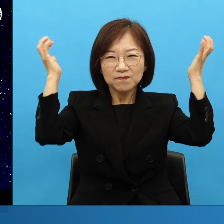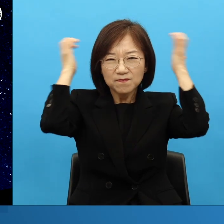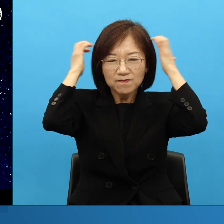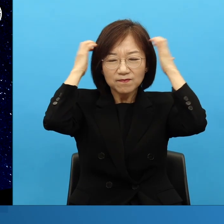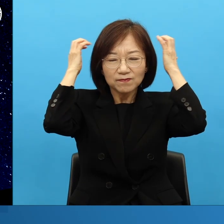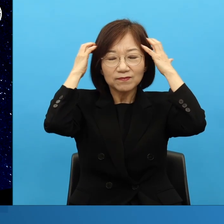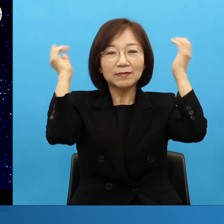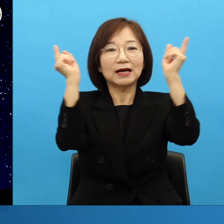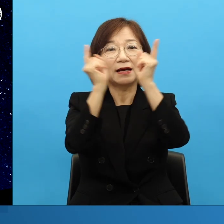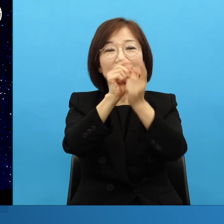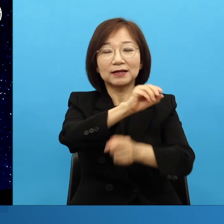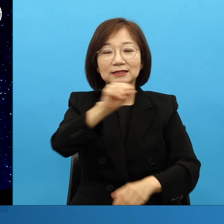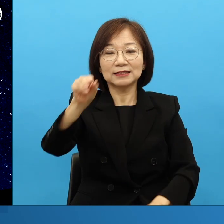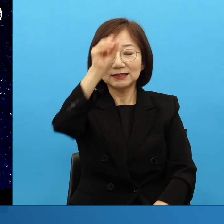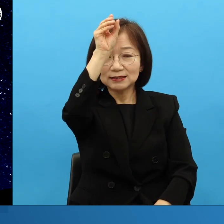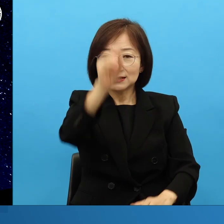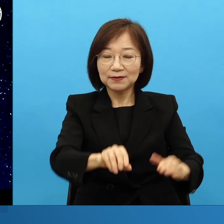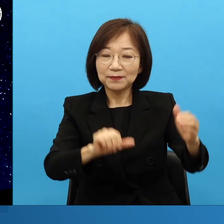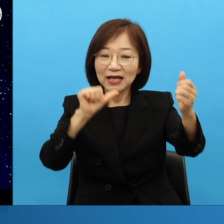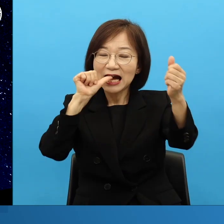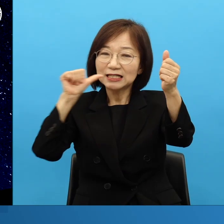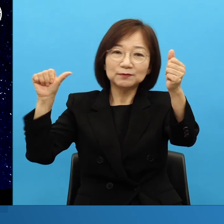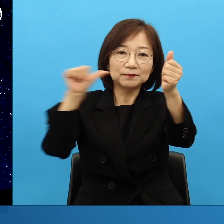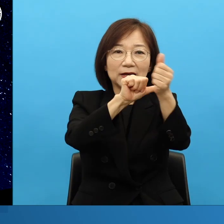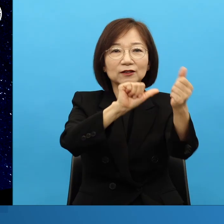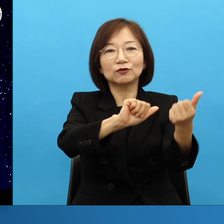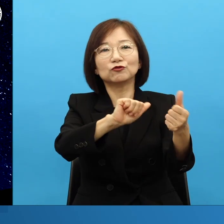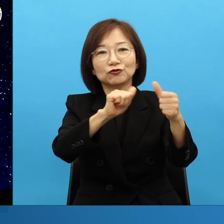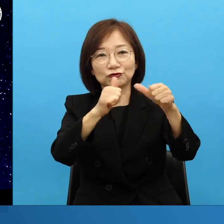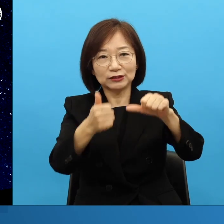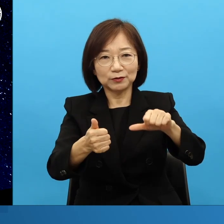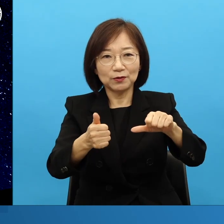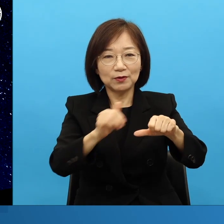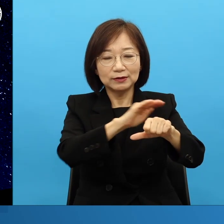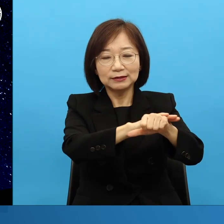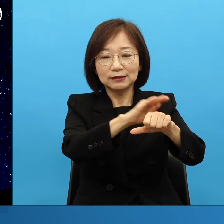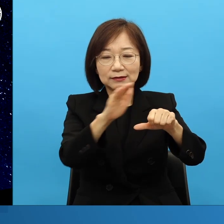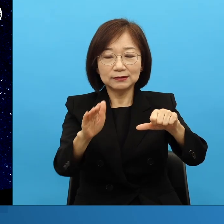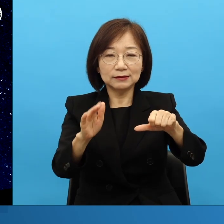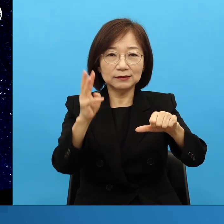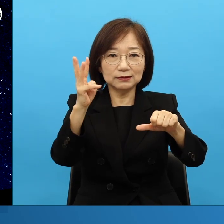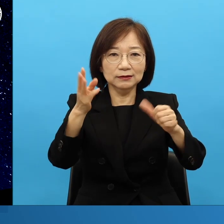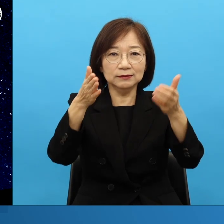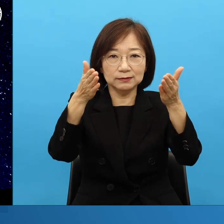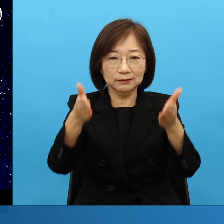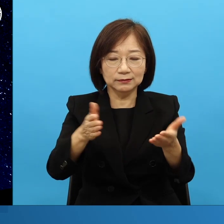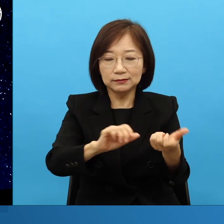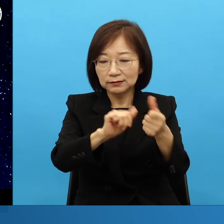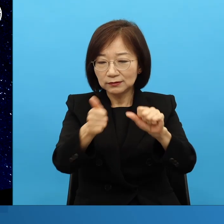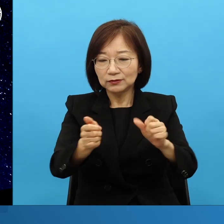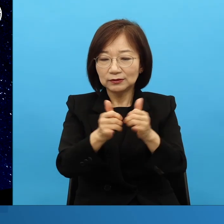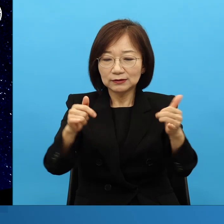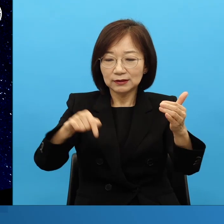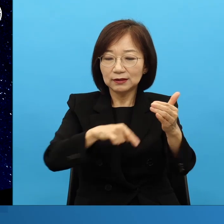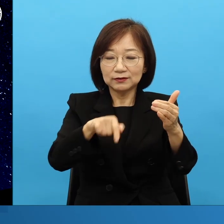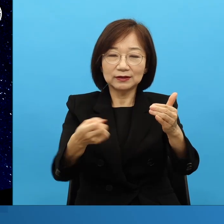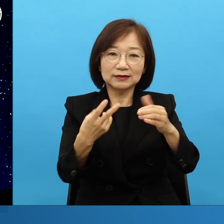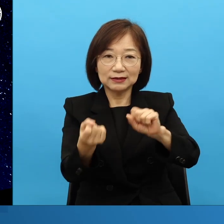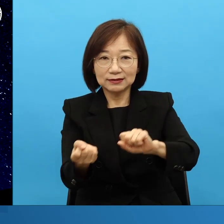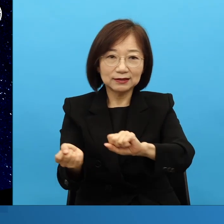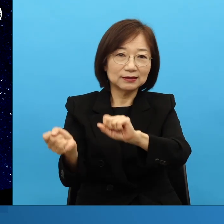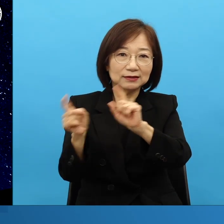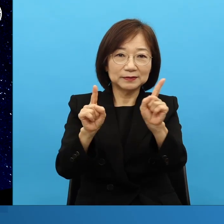본디오 빌라도에게 고난을 받으사 십자가에 못 박혀 죽으시고 장사한 지 사흘 만에 죽은